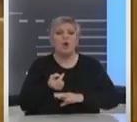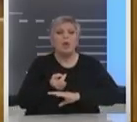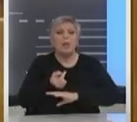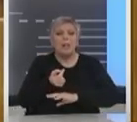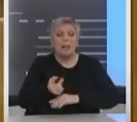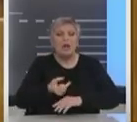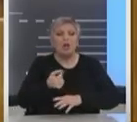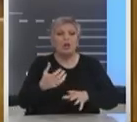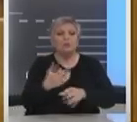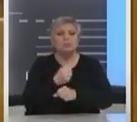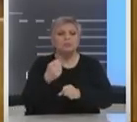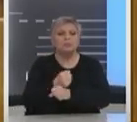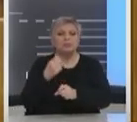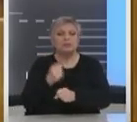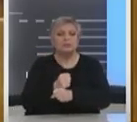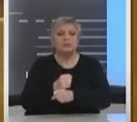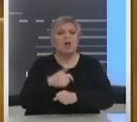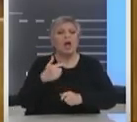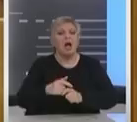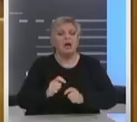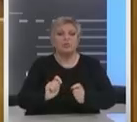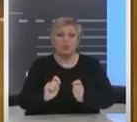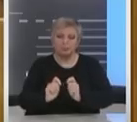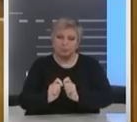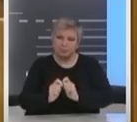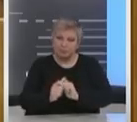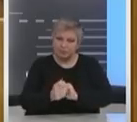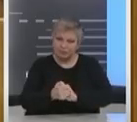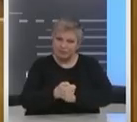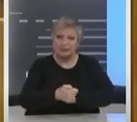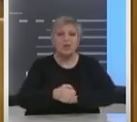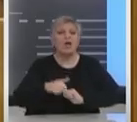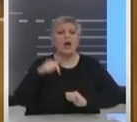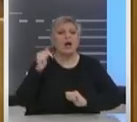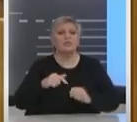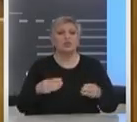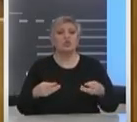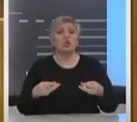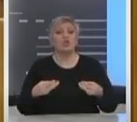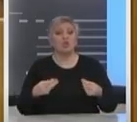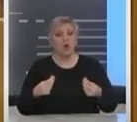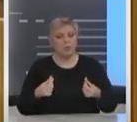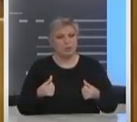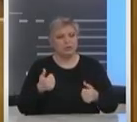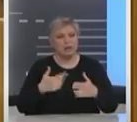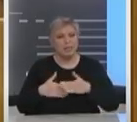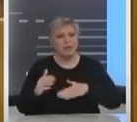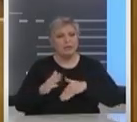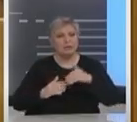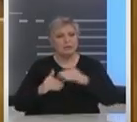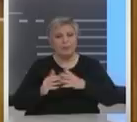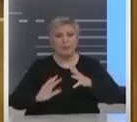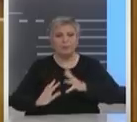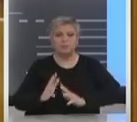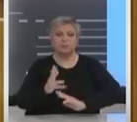θα κερδίζει αυτή η χώρα, να τη μετατρέπει σε έδαφος επί του οποίου θα οικοδομεί πολιτικές και πρωτοβουλίες που θα βελτιώνουν τη θέση